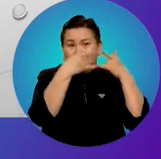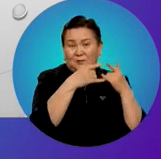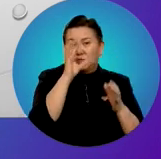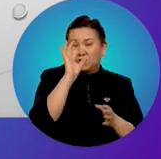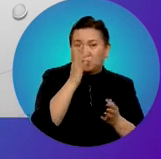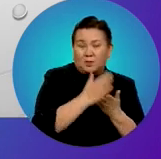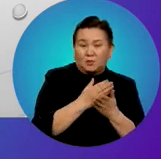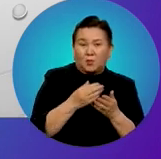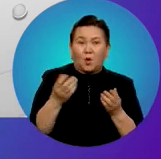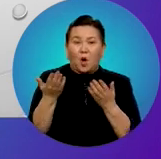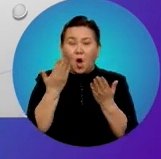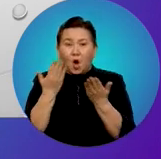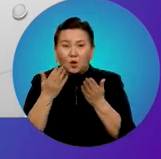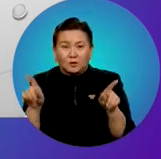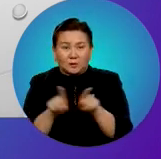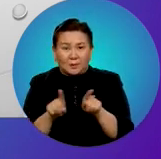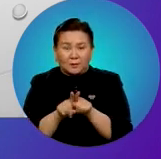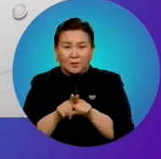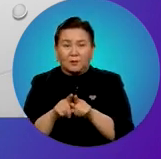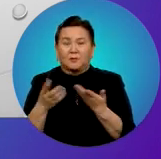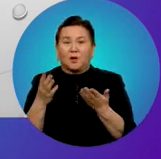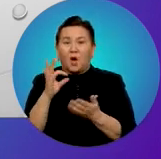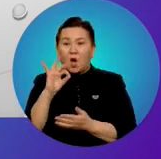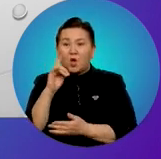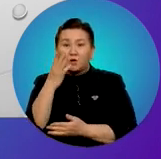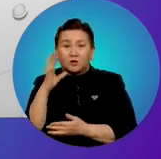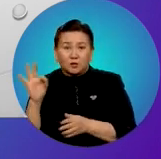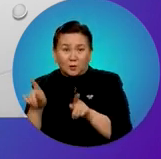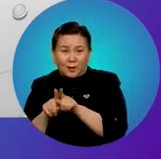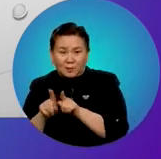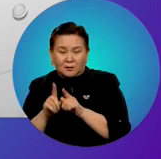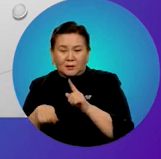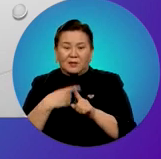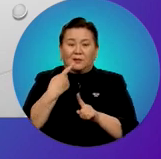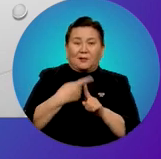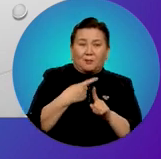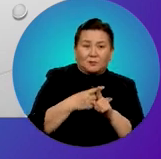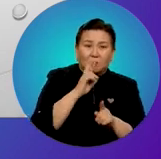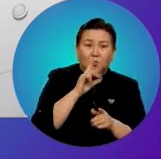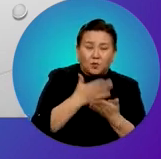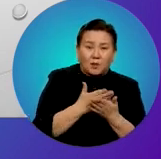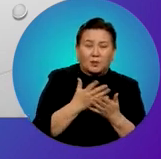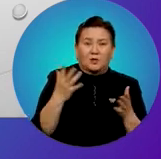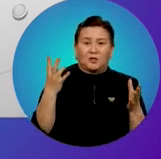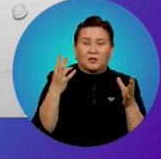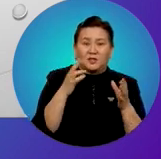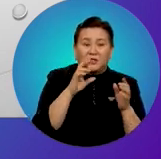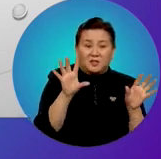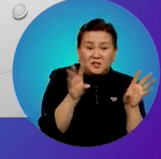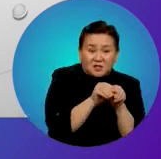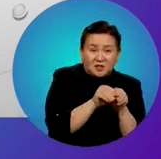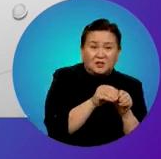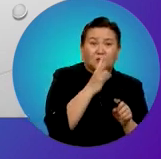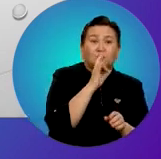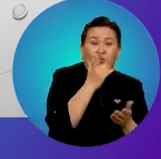уу? Ойролцоо утгатай үг байна уу? Эсрэгцэн үг байна уу? Давцаж хорсон нийлмэл үг байна уу? Нэр томьёо нийлмэл үг байна уу? Гадаад үг, нутгийн аялгын